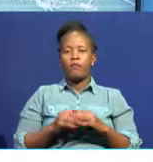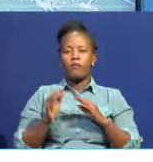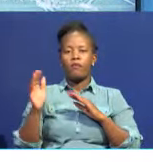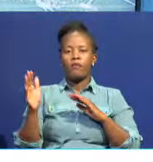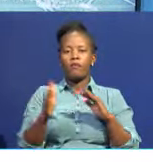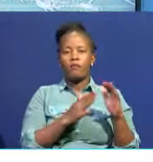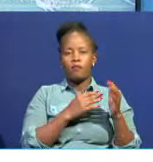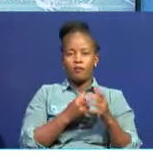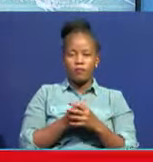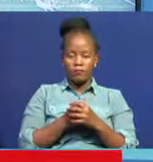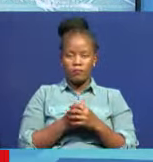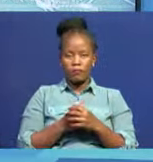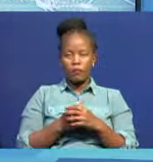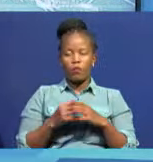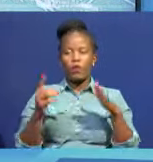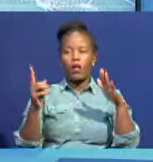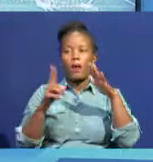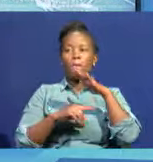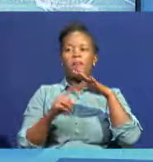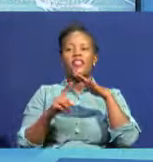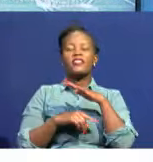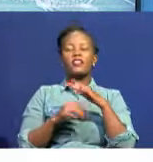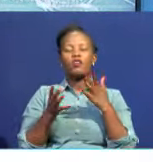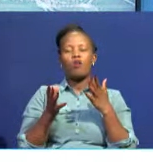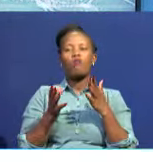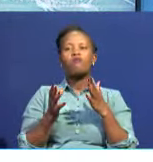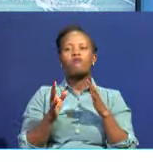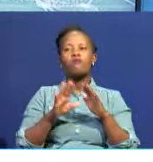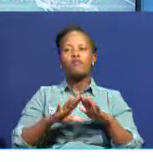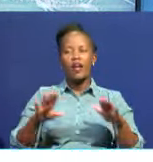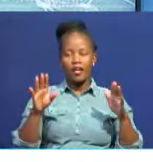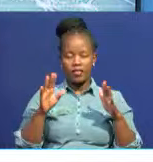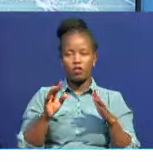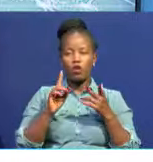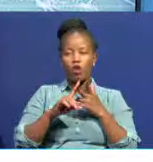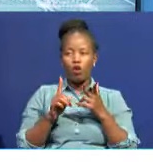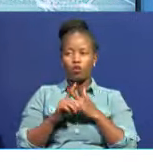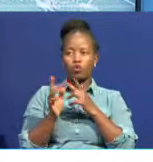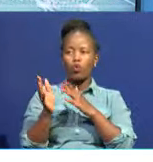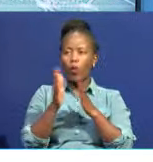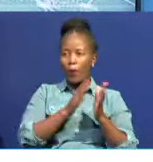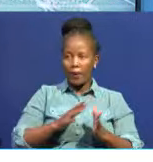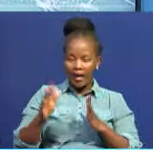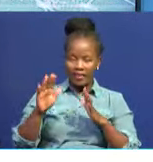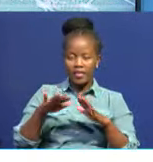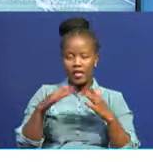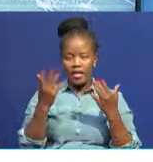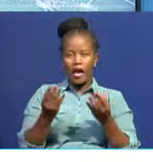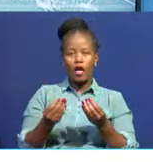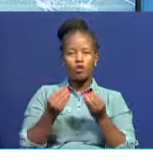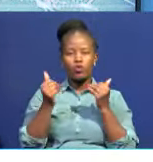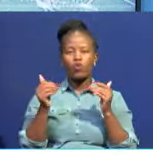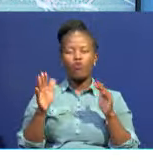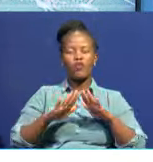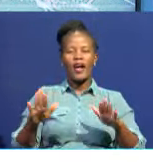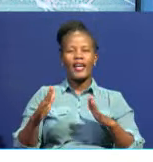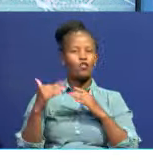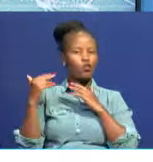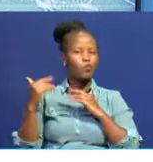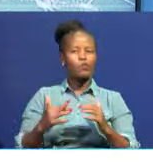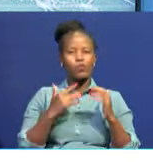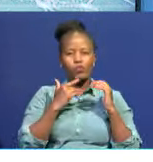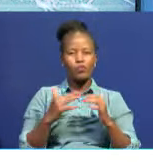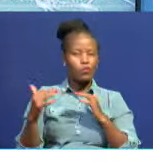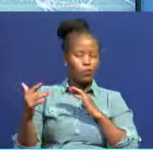Na Wizara ya Ardhi, Ujenzi, Nyumba na Ustawi wa Miji iko mbioni kufuatilia na kusuluhisha mizozo ya ardhi ya tangu